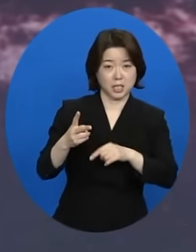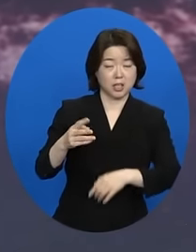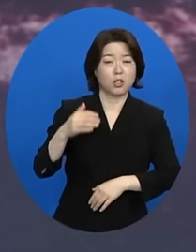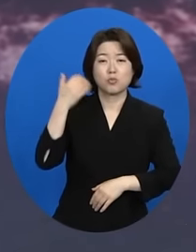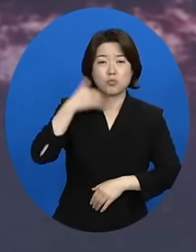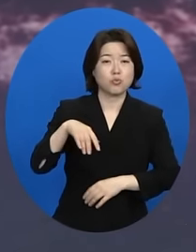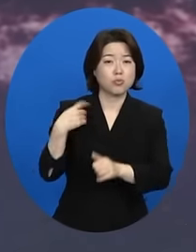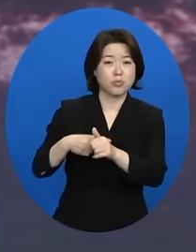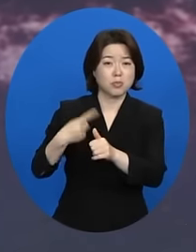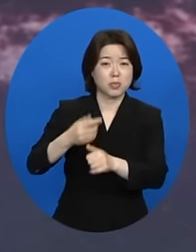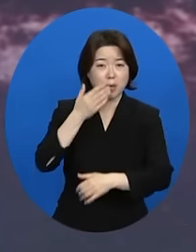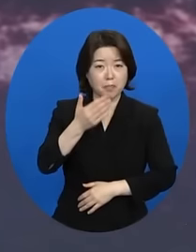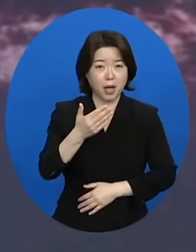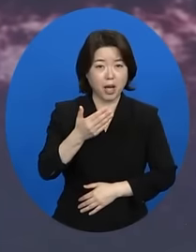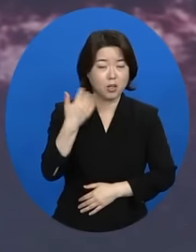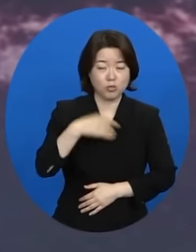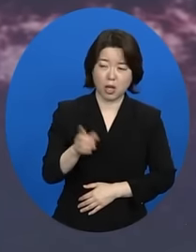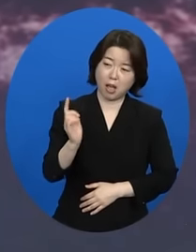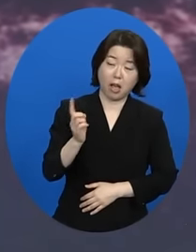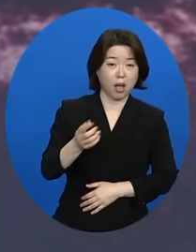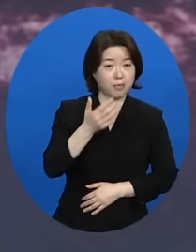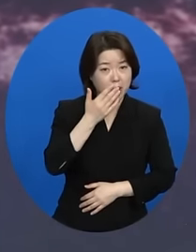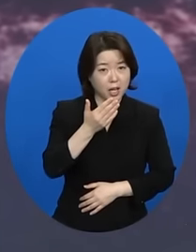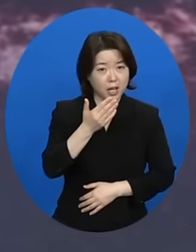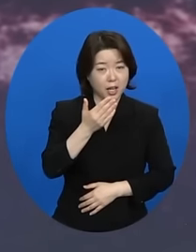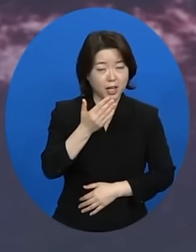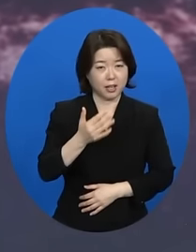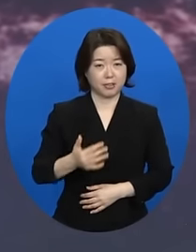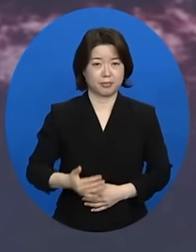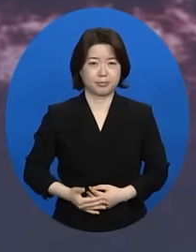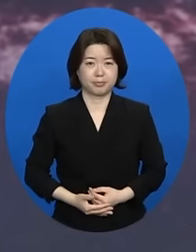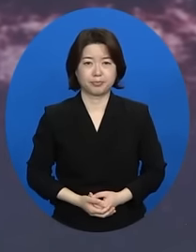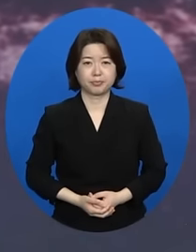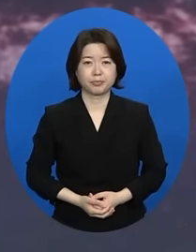있겠습니까? 누가 손가락질할 수 있겠냐고요.